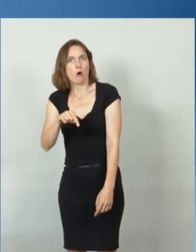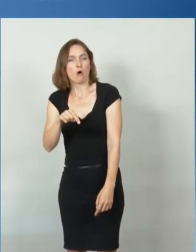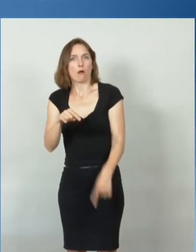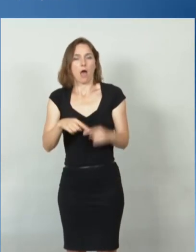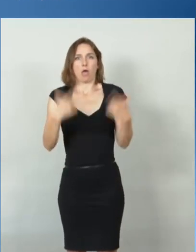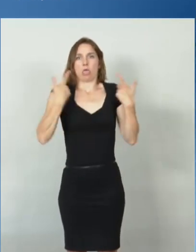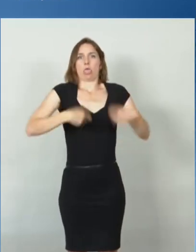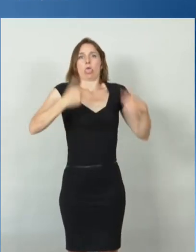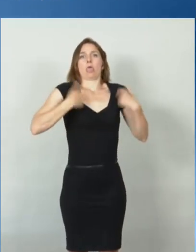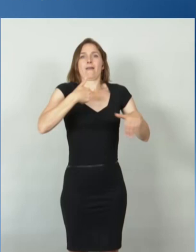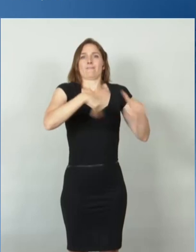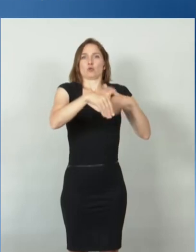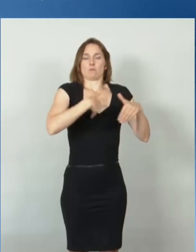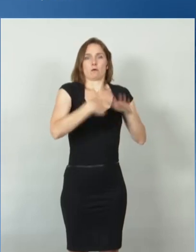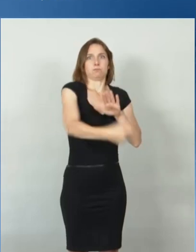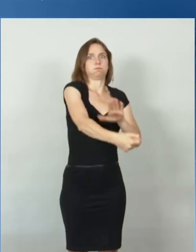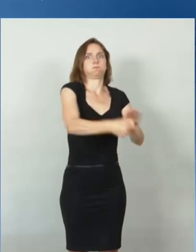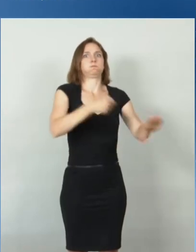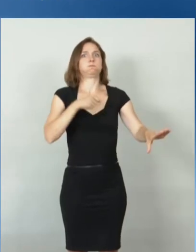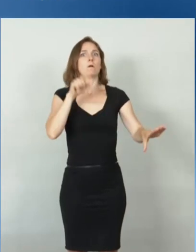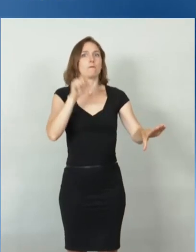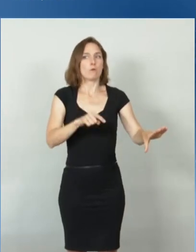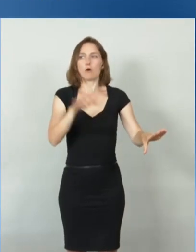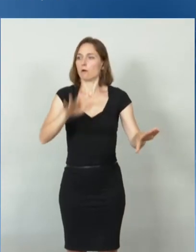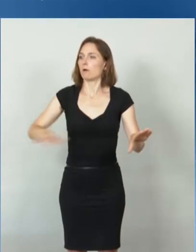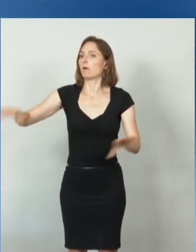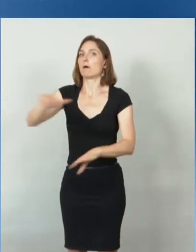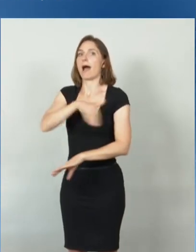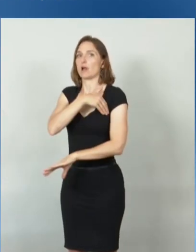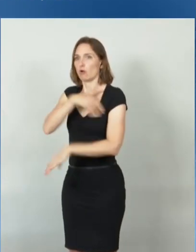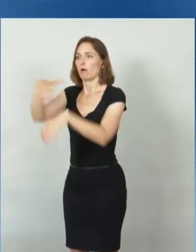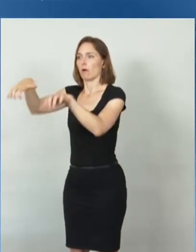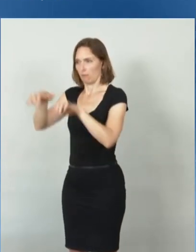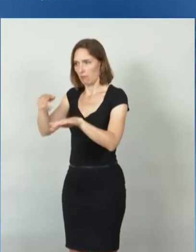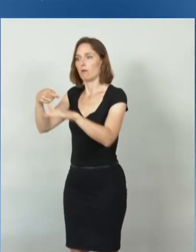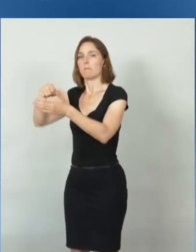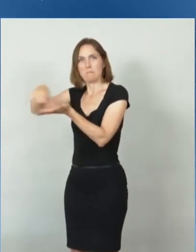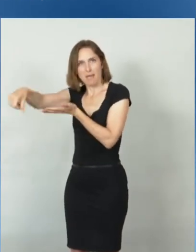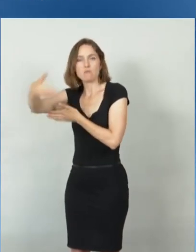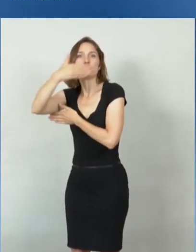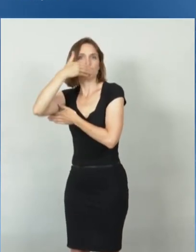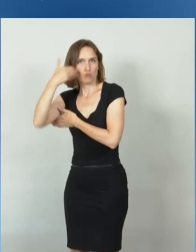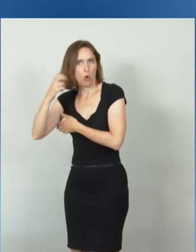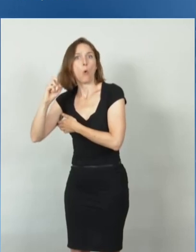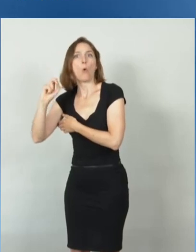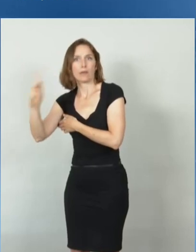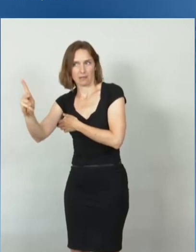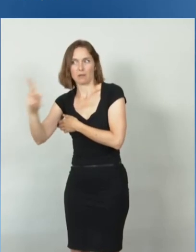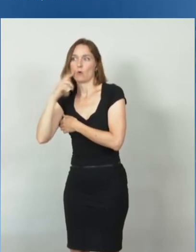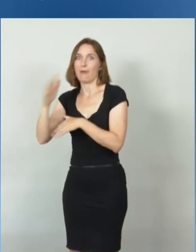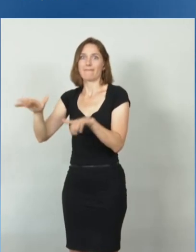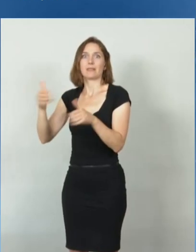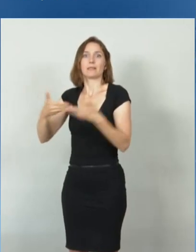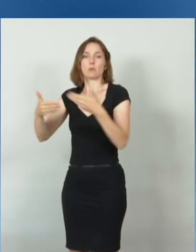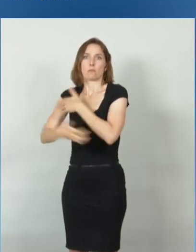dépenses de fonctionnement des fonctionnaires payés mieux et sorties de la précarité pour des services publics plus ciblés et moins